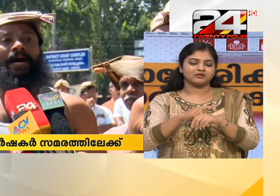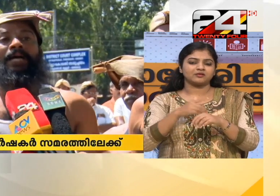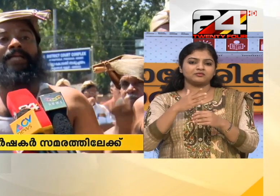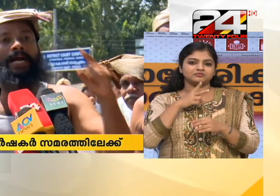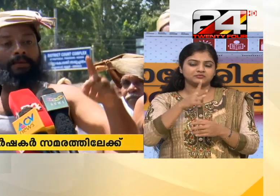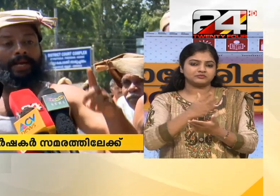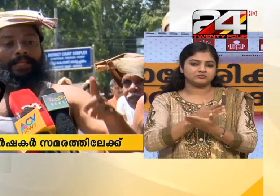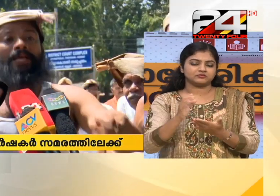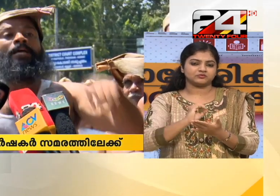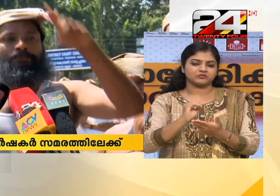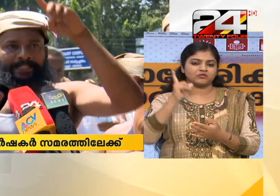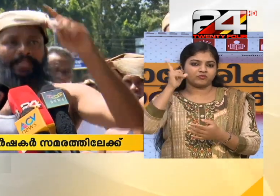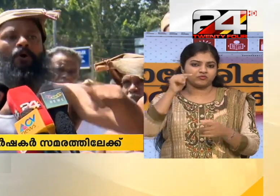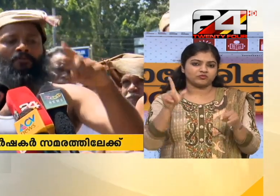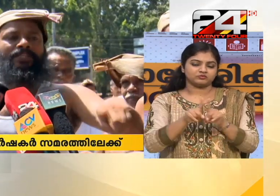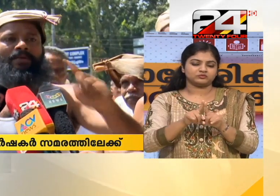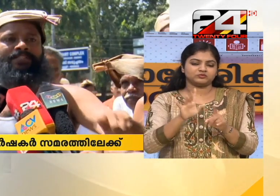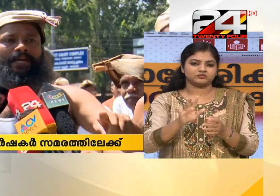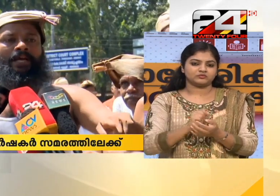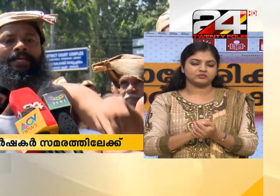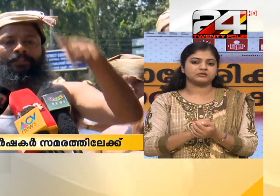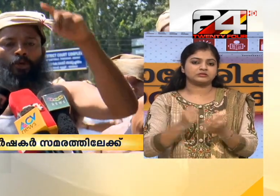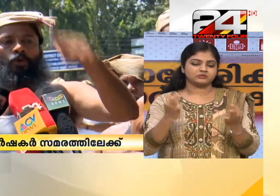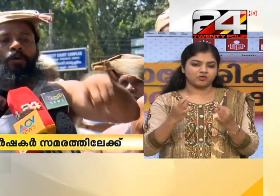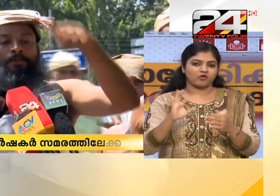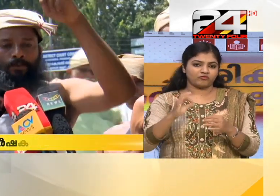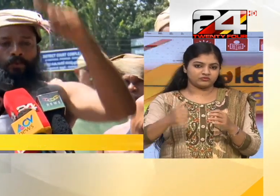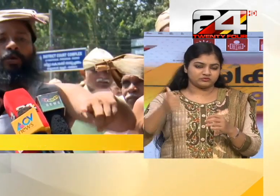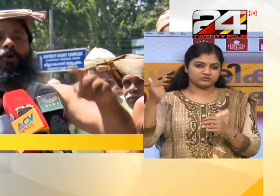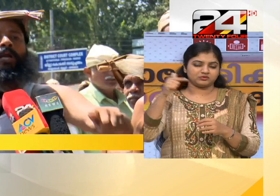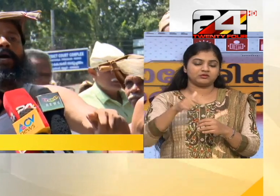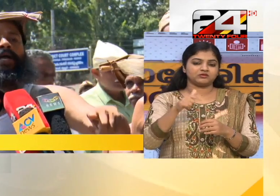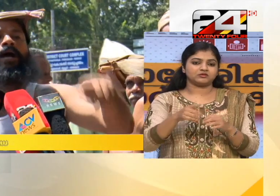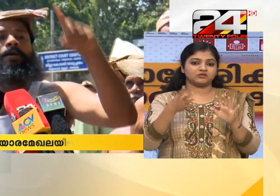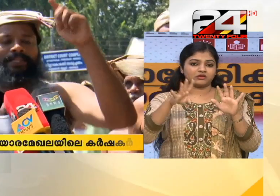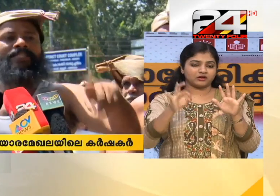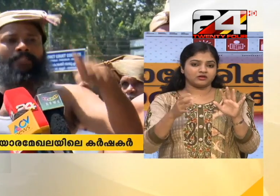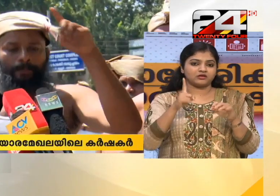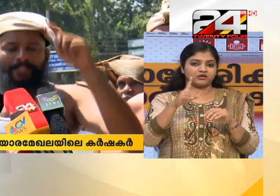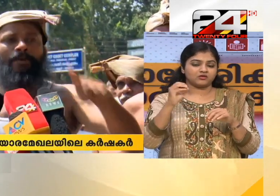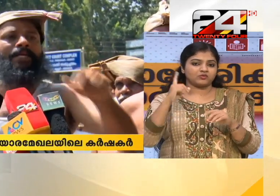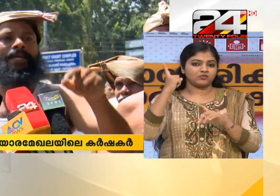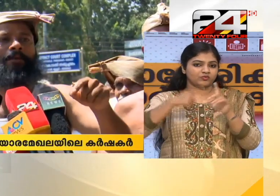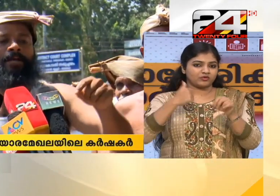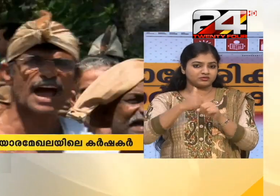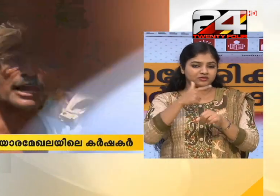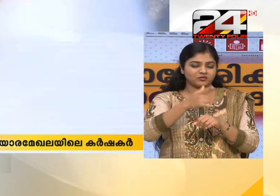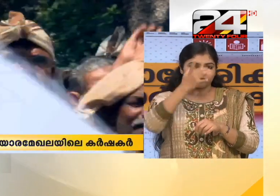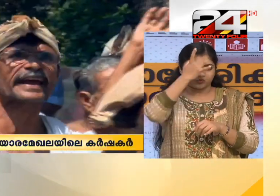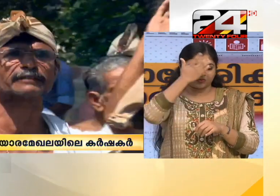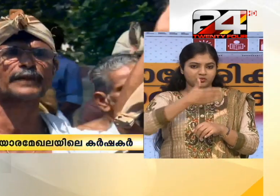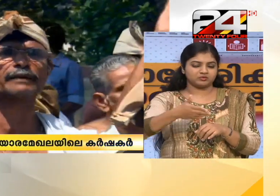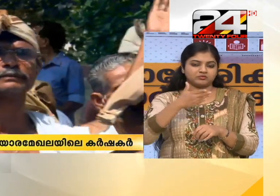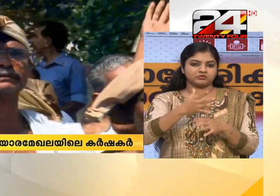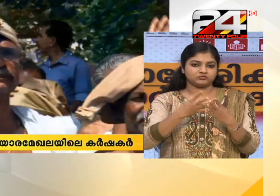സ്വീകരിച്ചിട്ടില്ല. ഞങ്ങൾക്ക് വേണ്ടത് സ്പെഷ്യൽ ഓഫീസറെ വെച്ച് ഈ 90 100 കൊല്ലമായ പ്രദേശത്തിന്റെ പ്രശ്നം പരിഹരിക്കണം. ഈ